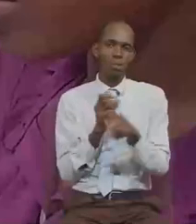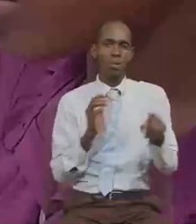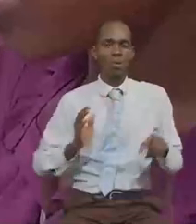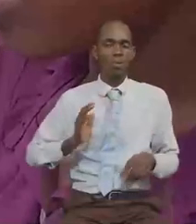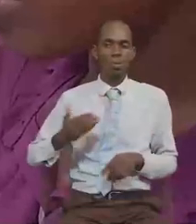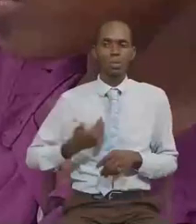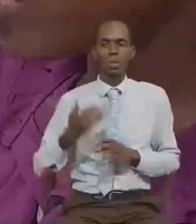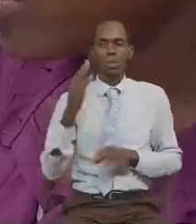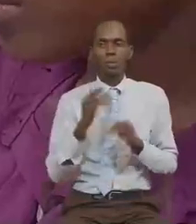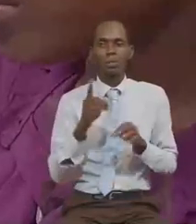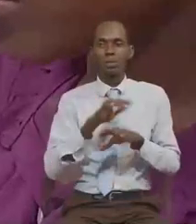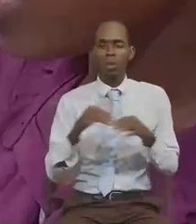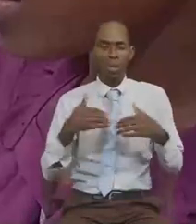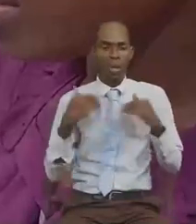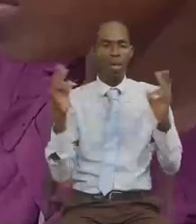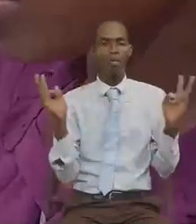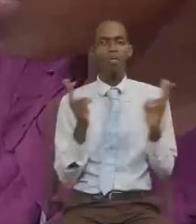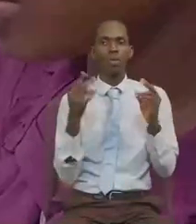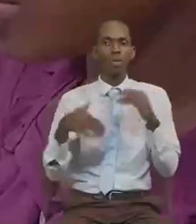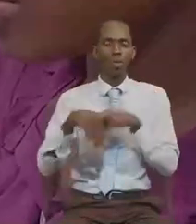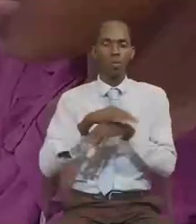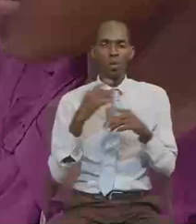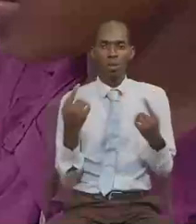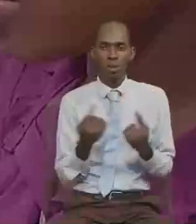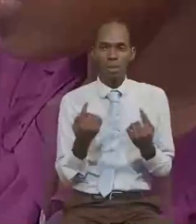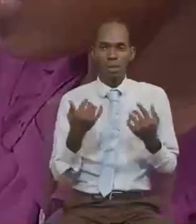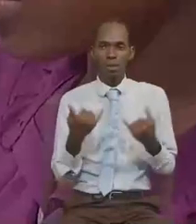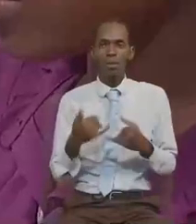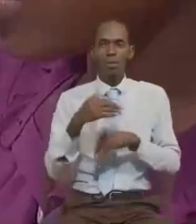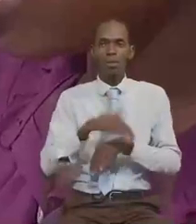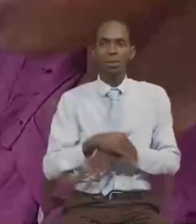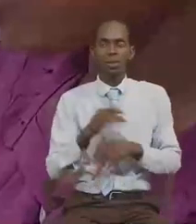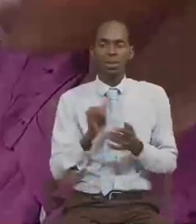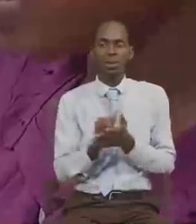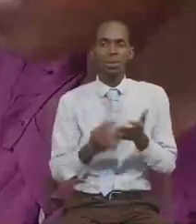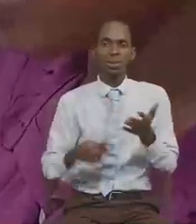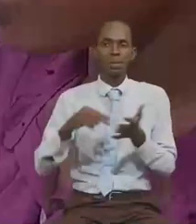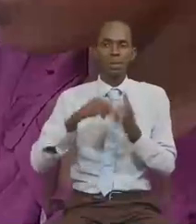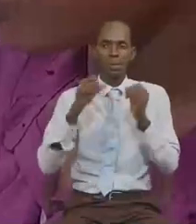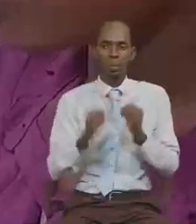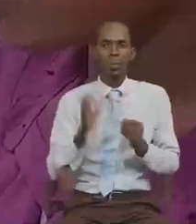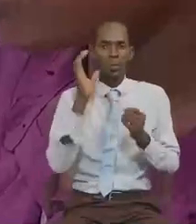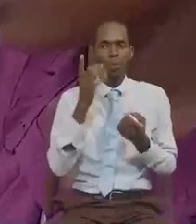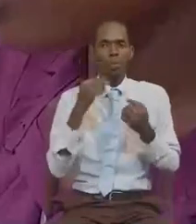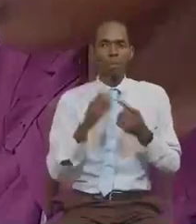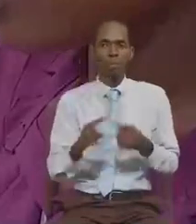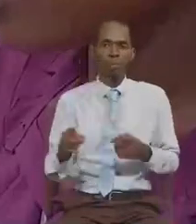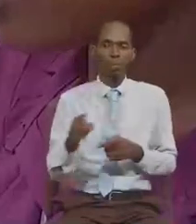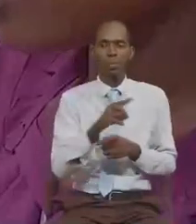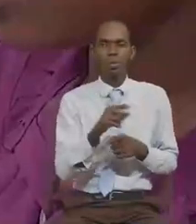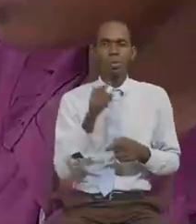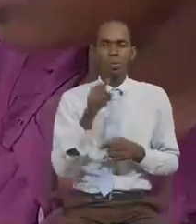le péché, ce soir, la puissance de résurrection viendra à toi. Et tu seras victorieux sur le